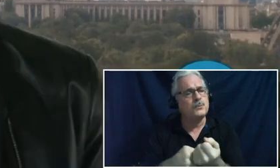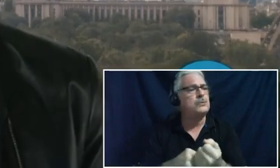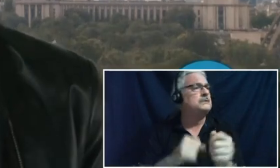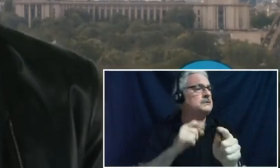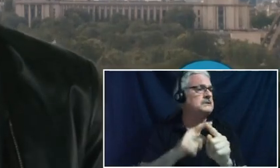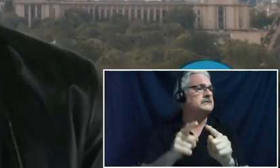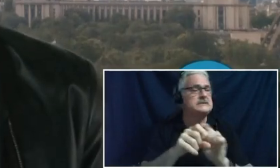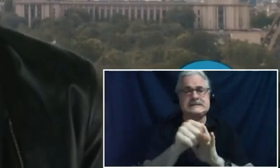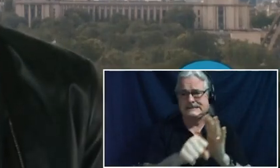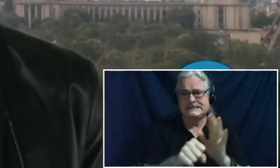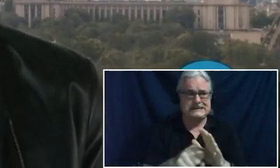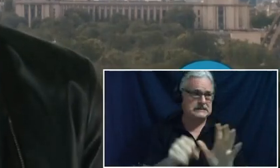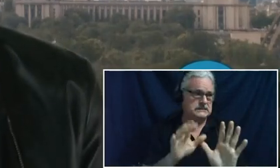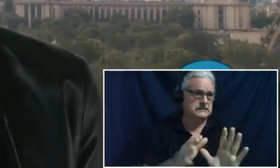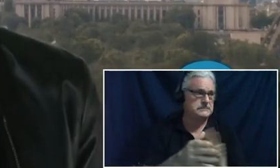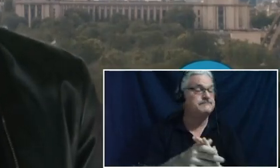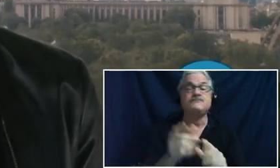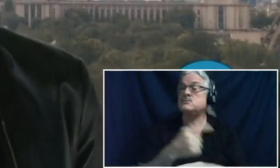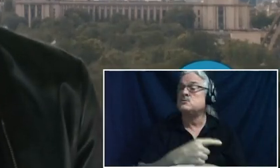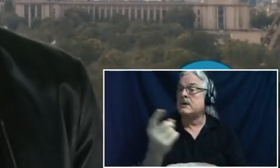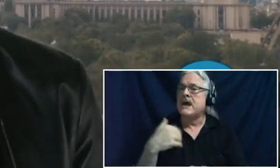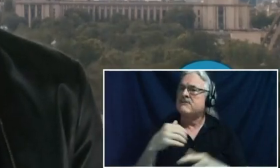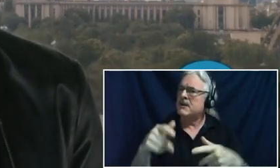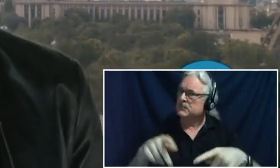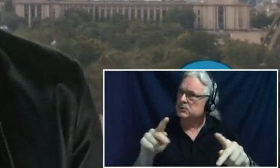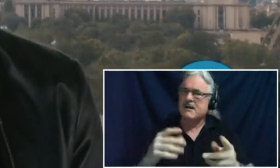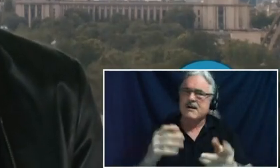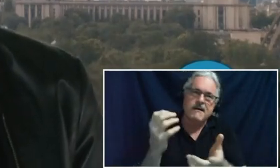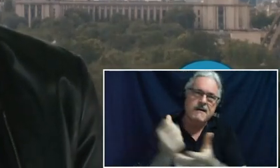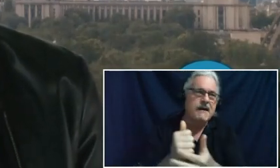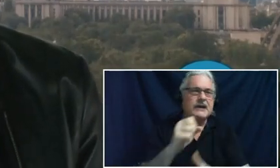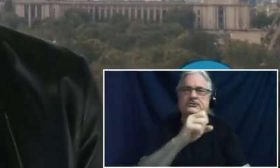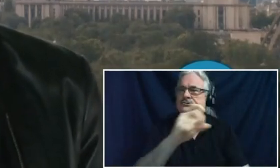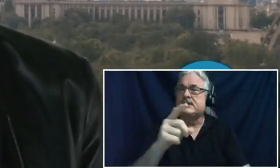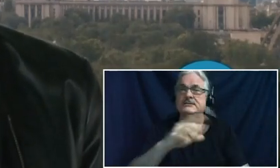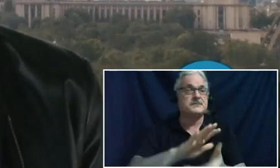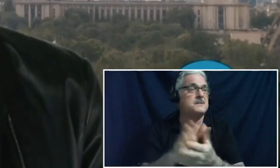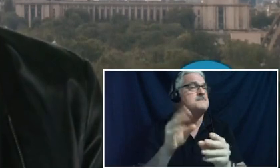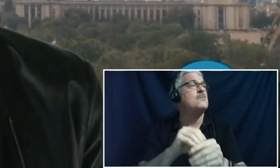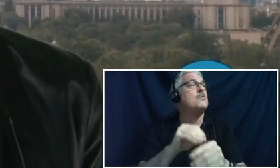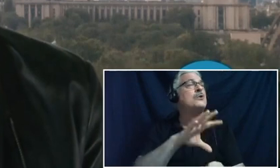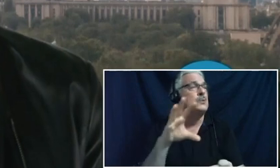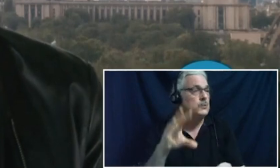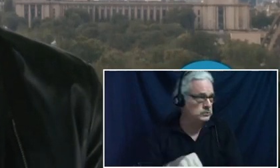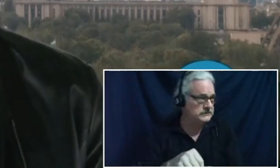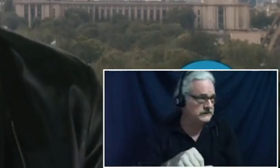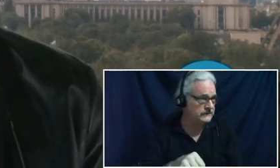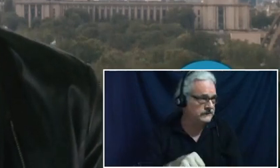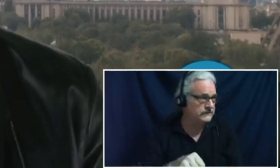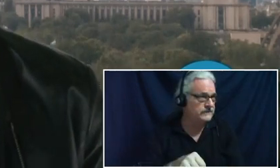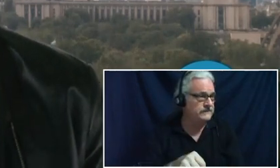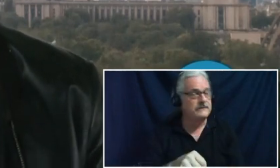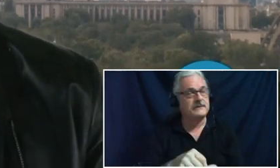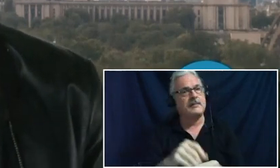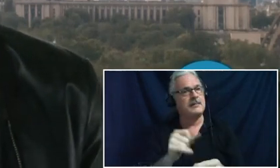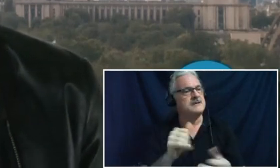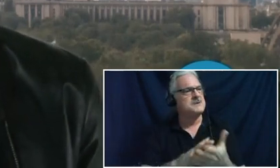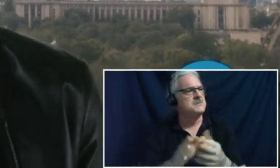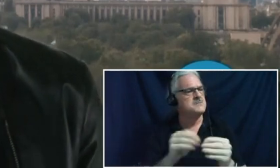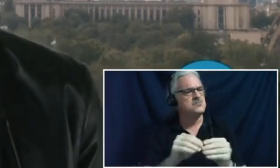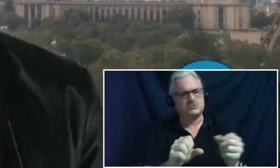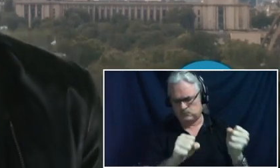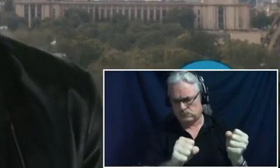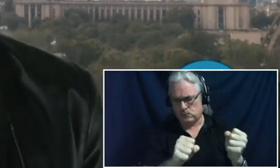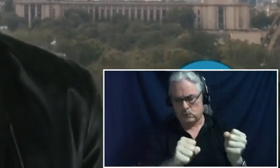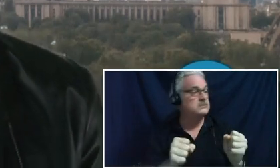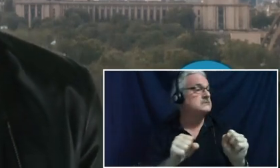pas seulement pour quelques-uns. Tous, cela signifie véritablement tous sans aucune exception. Et je vous remercie de